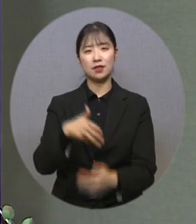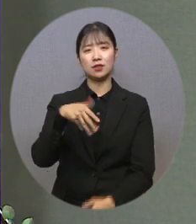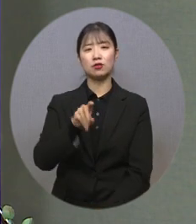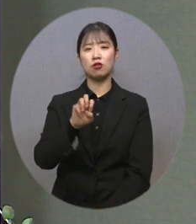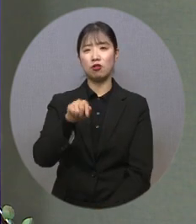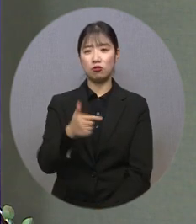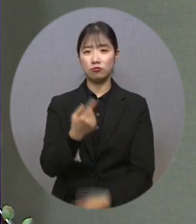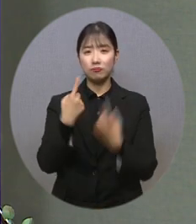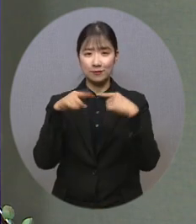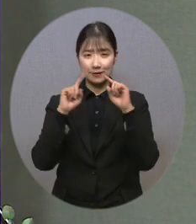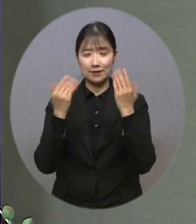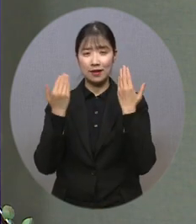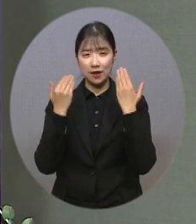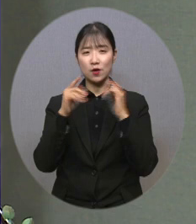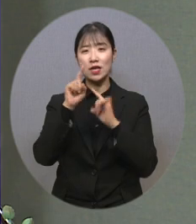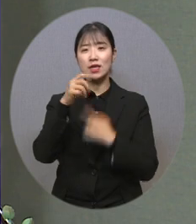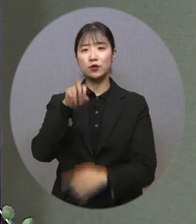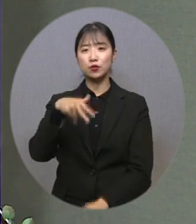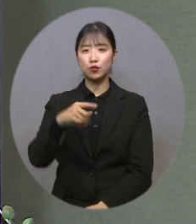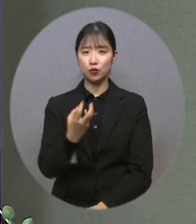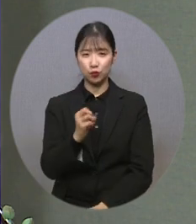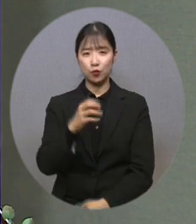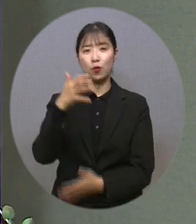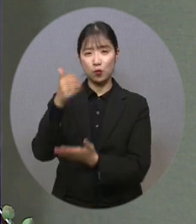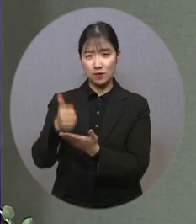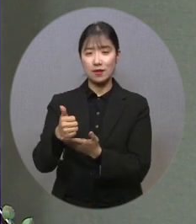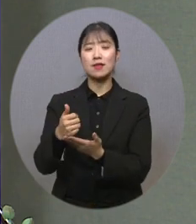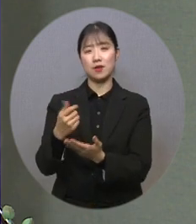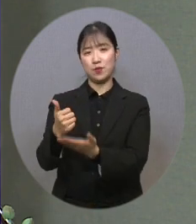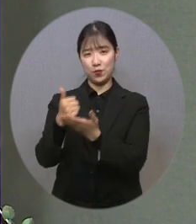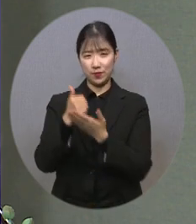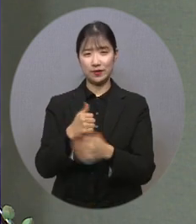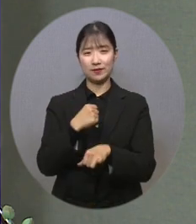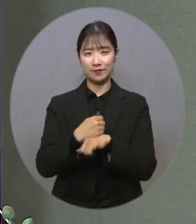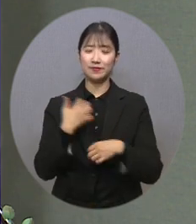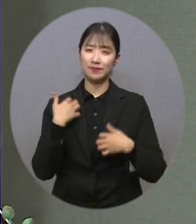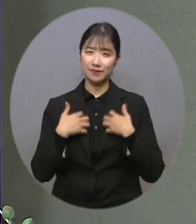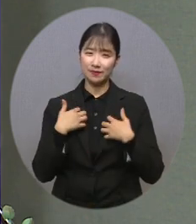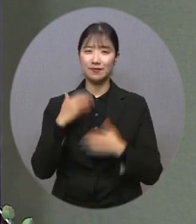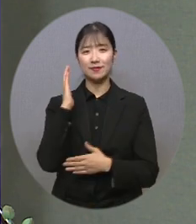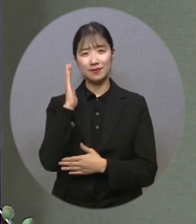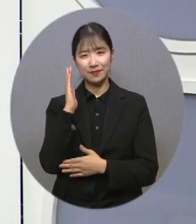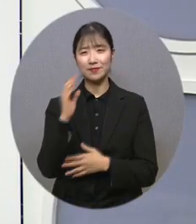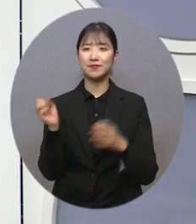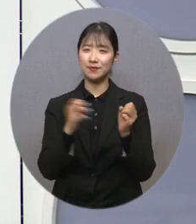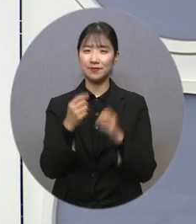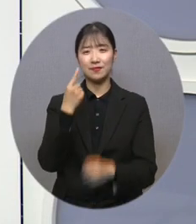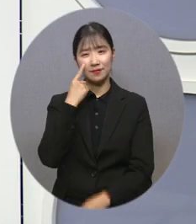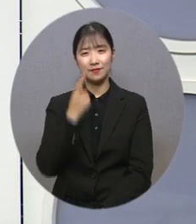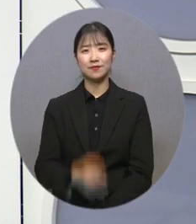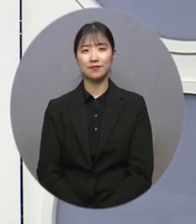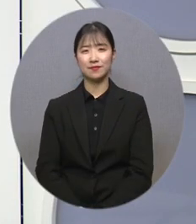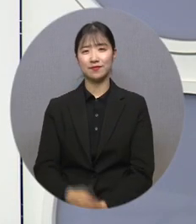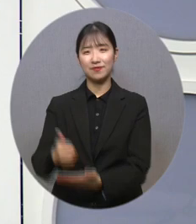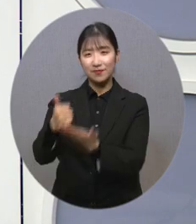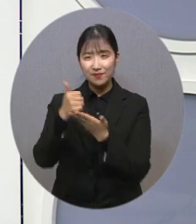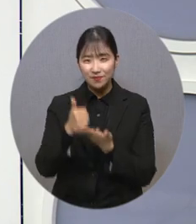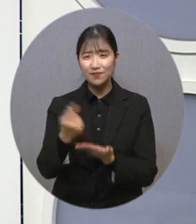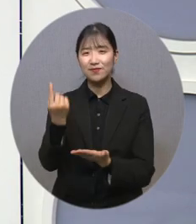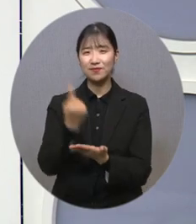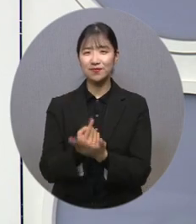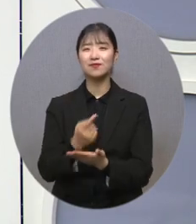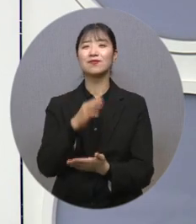성운대학교 이우종 총장님을 오늘 모셨습니다. 재밌는 얘기 청해 보겠습니다. 오셔서 고맙습니다.